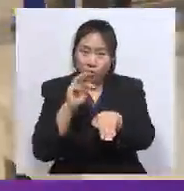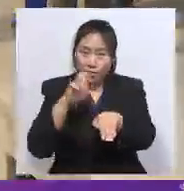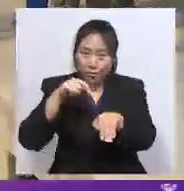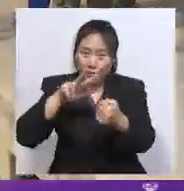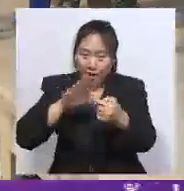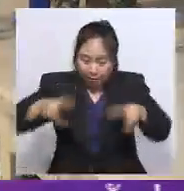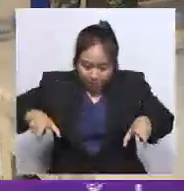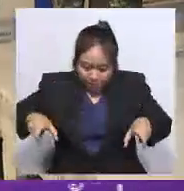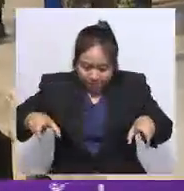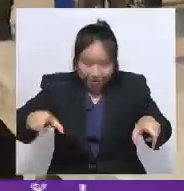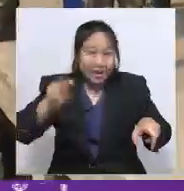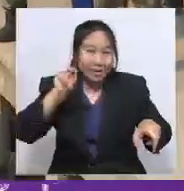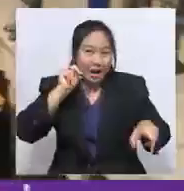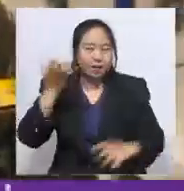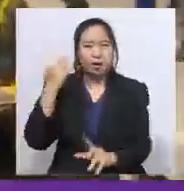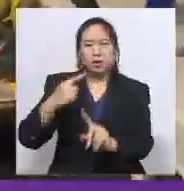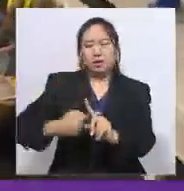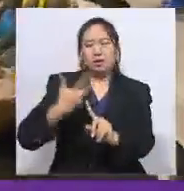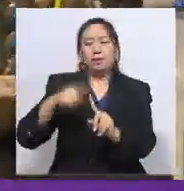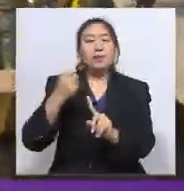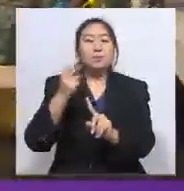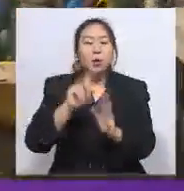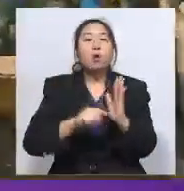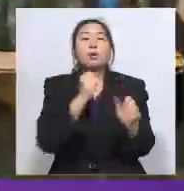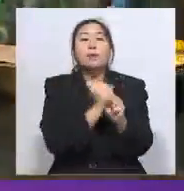นะคะดำเนินการมาตั้งแต่วันที่12มีนาคม